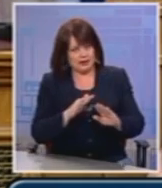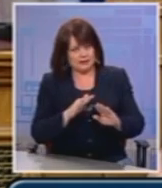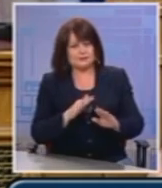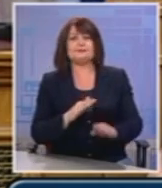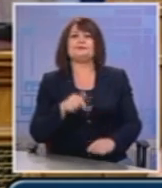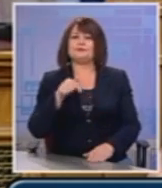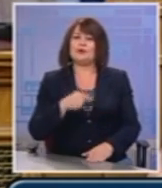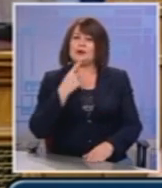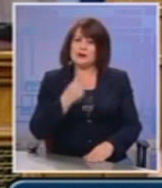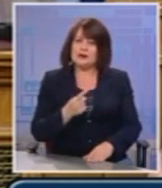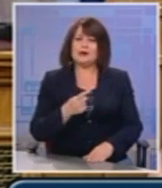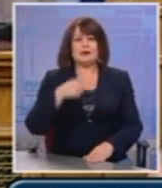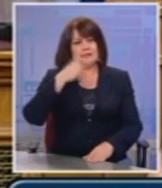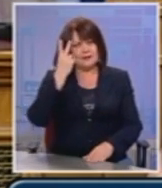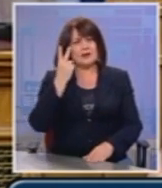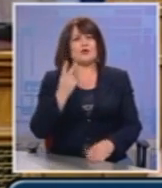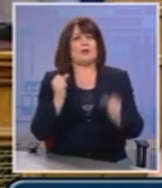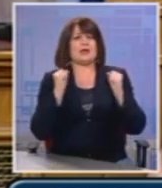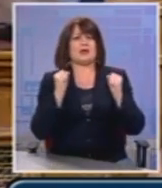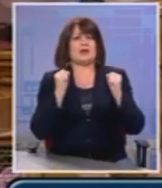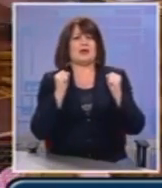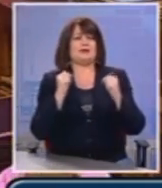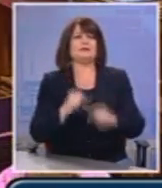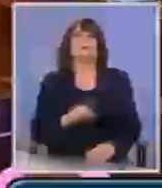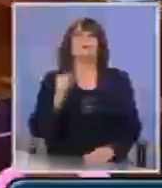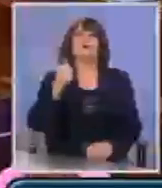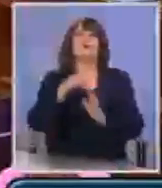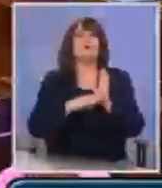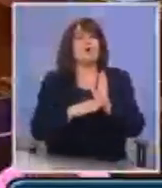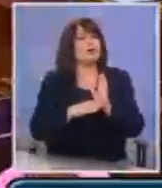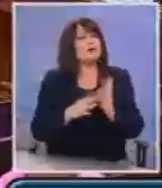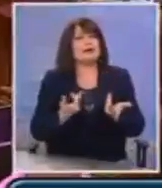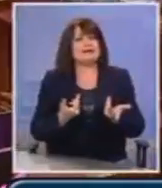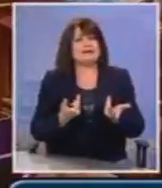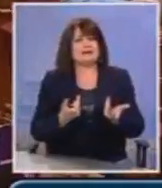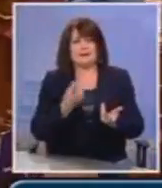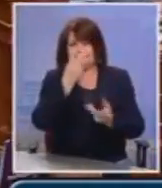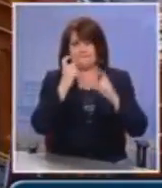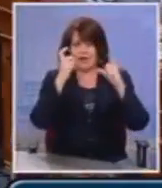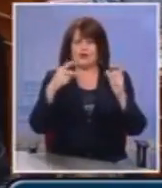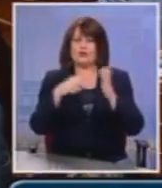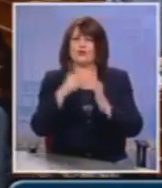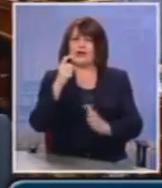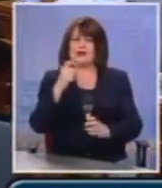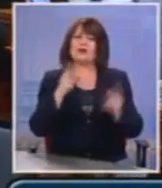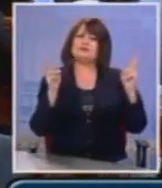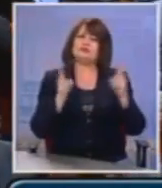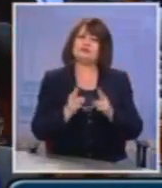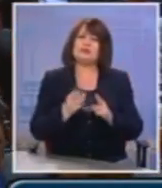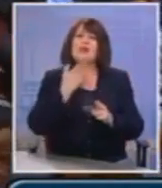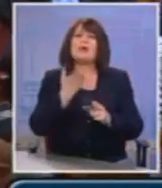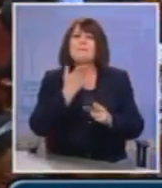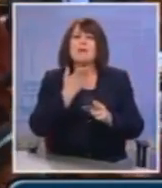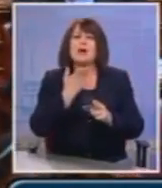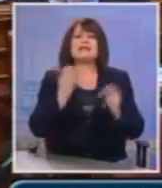εργασία προχωράμε στο δικαίωμα στην υγεία το πρώτο πρόγραμμα οικονομικής προσαρμογής του μάιου του 2010 περιόρισε τις δημόσιες